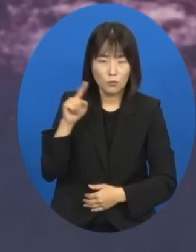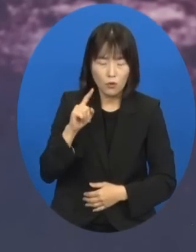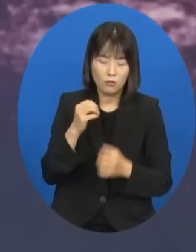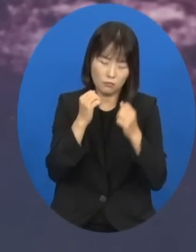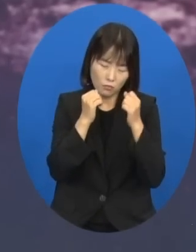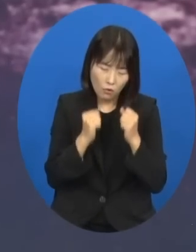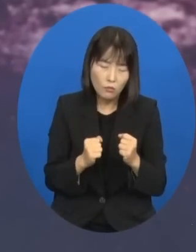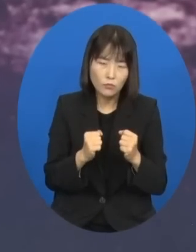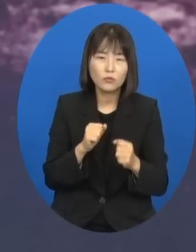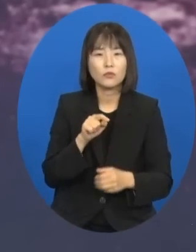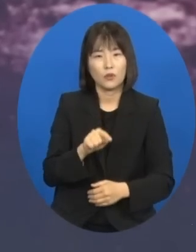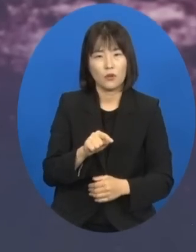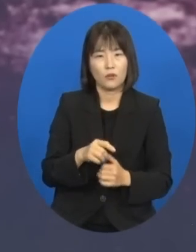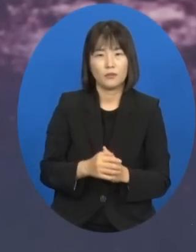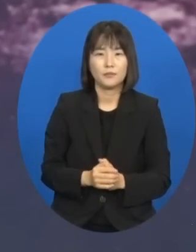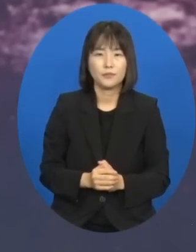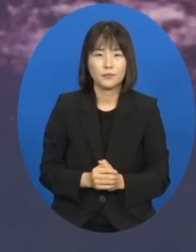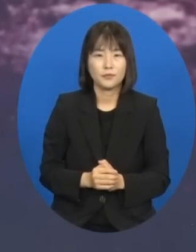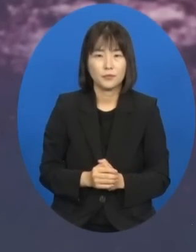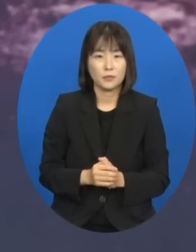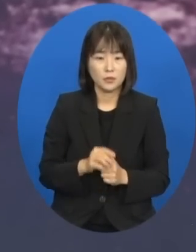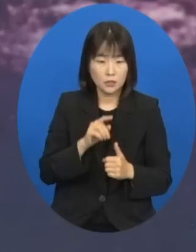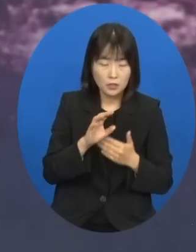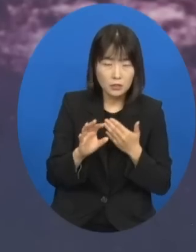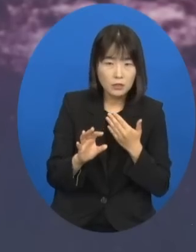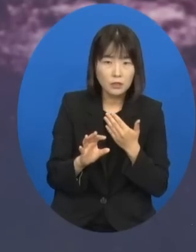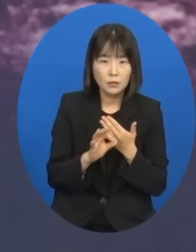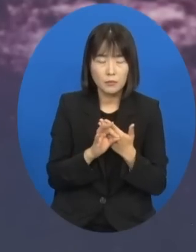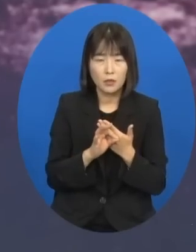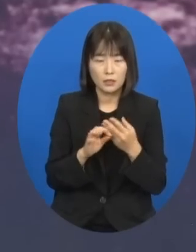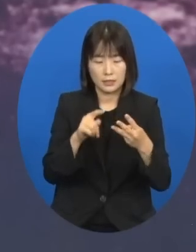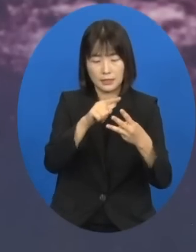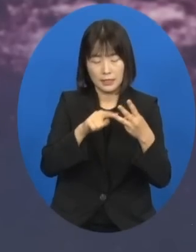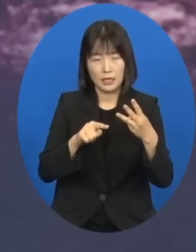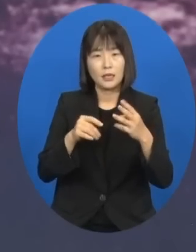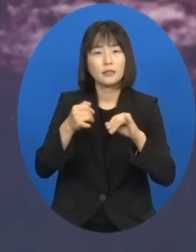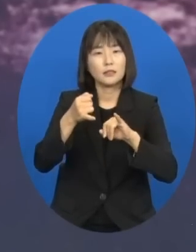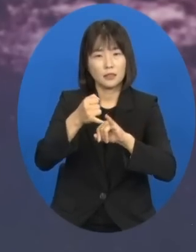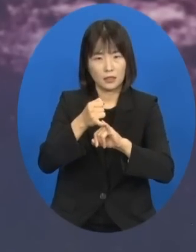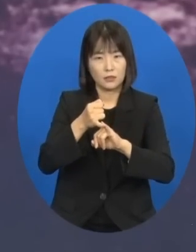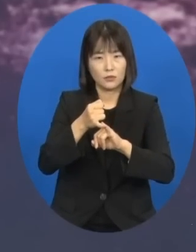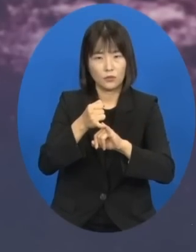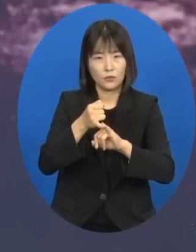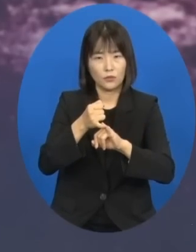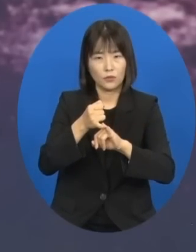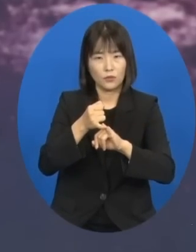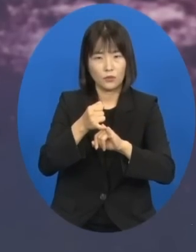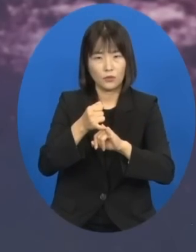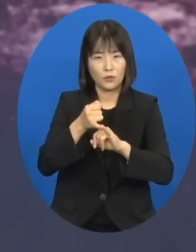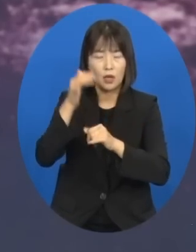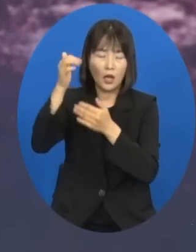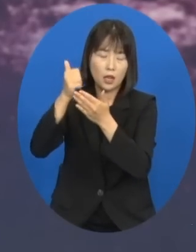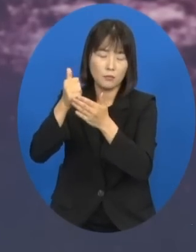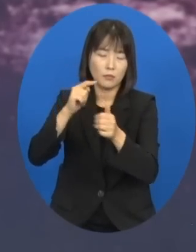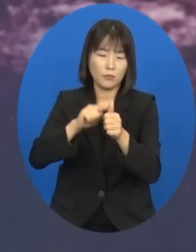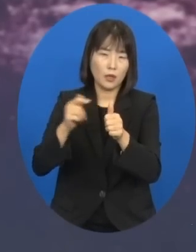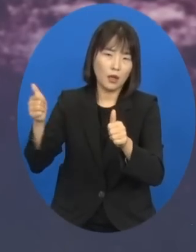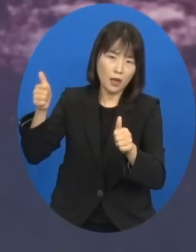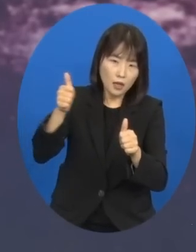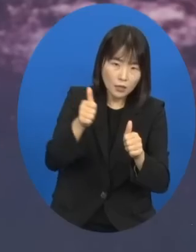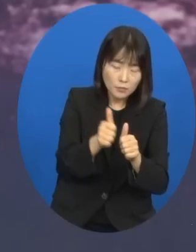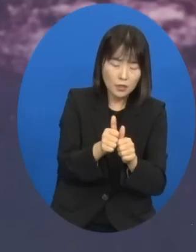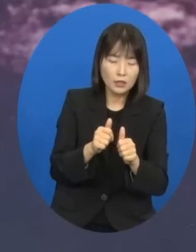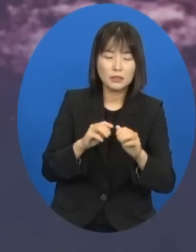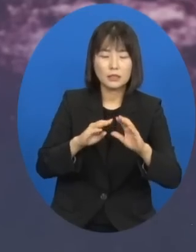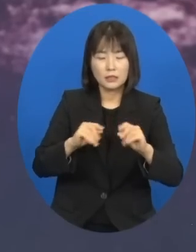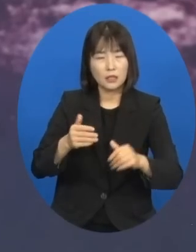그게 전부예요. 그러기만 하면 이 세 가지 약속, 즉 내가 너와 함께 있었던 너의 이 땅을 줄